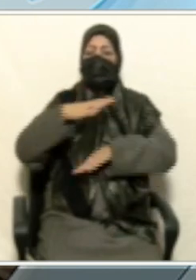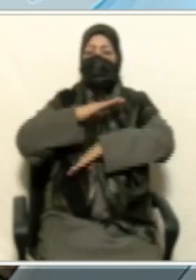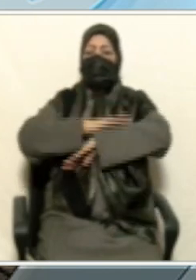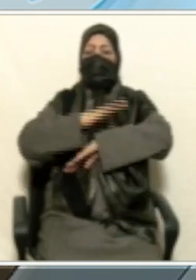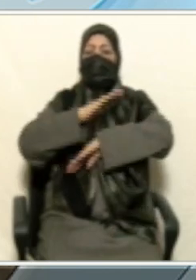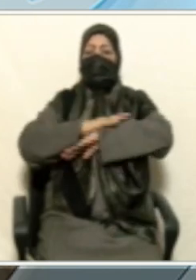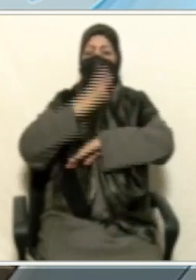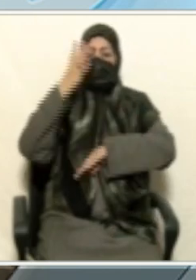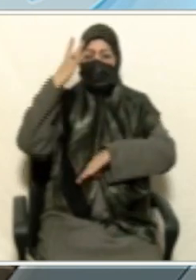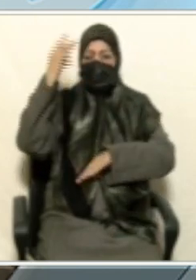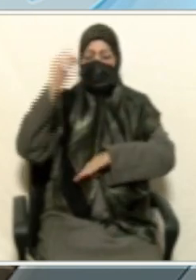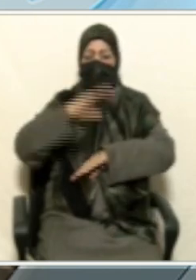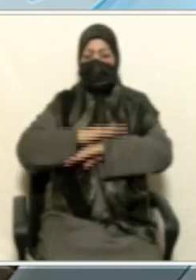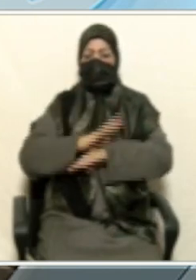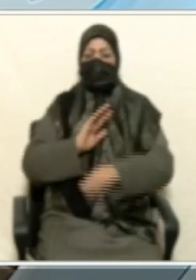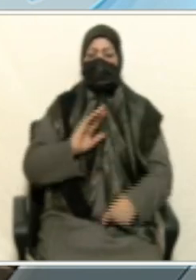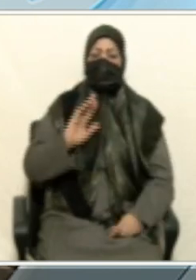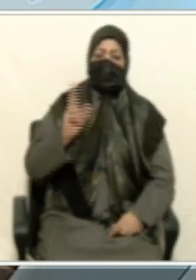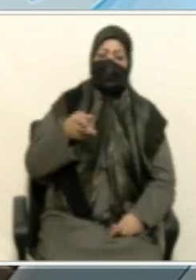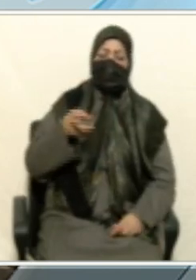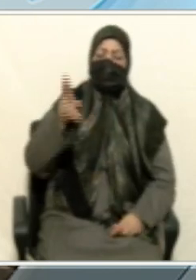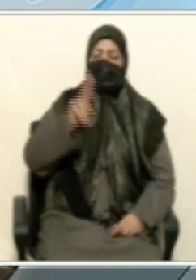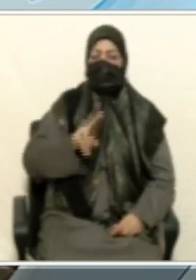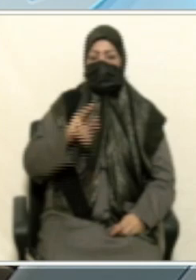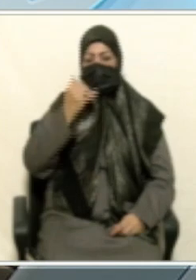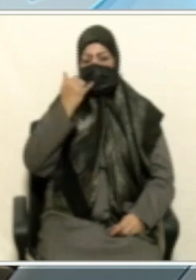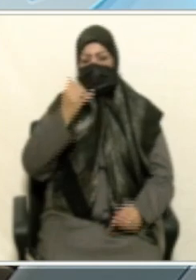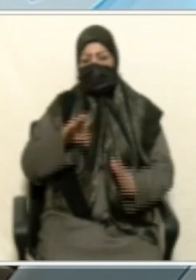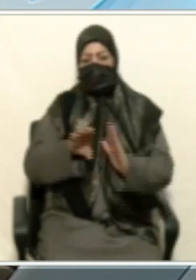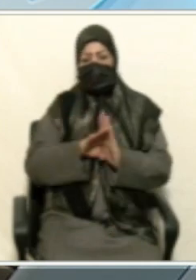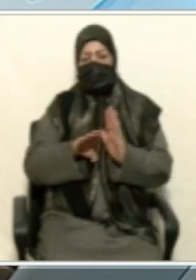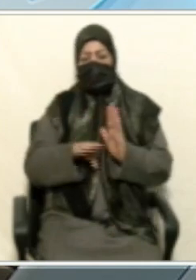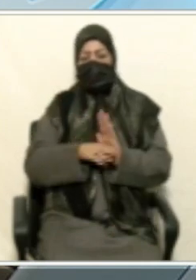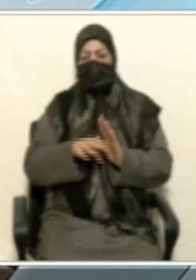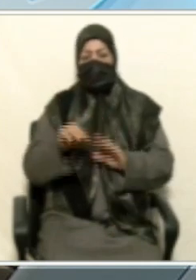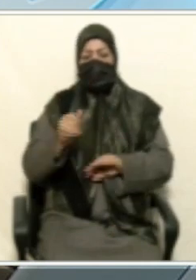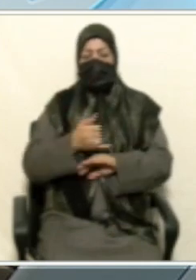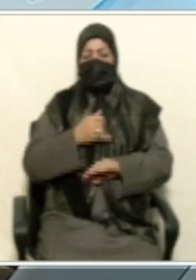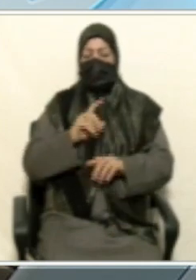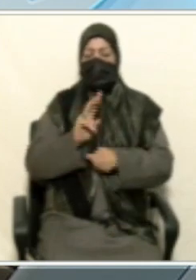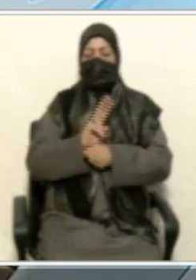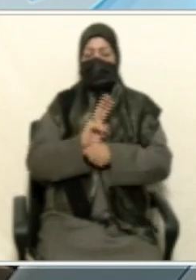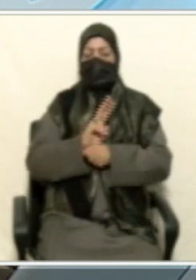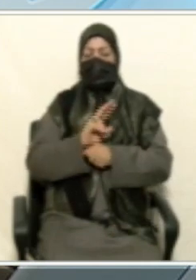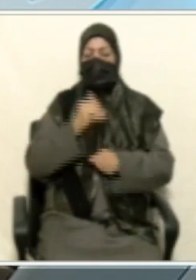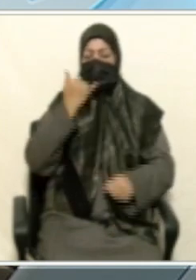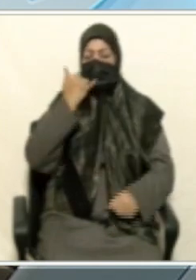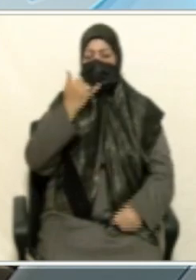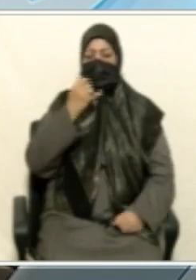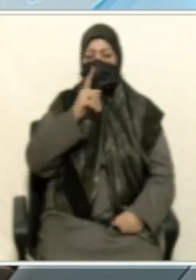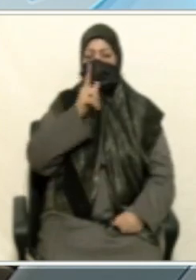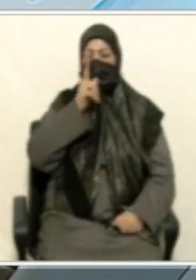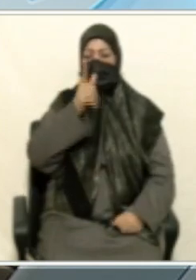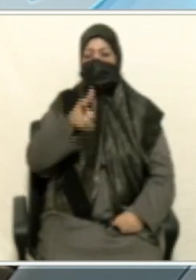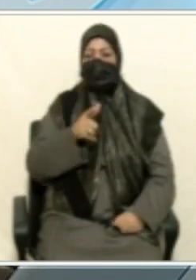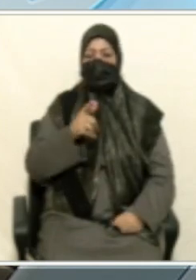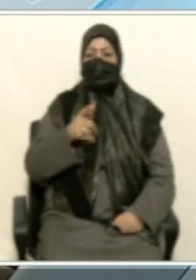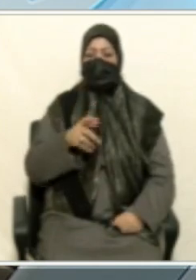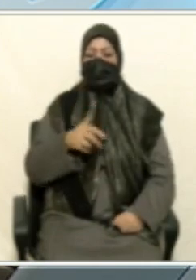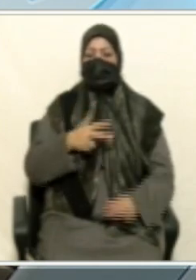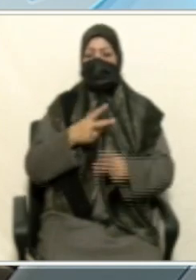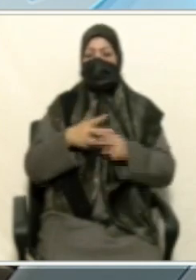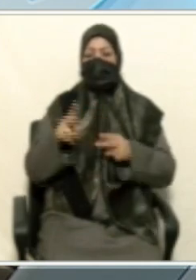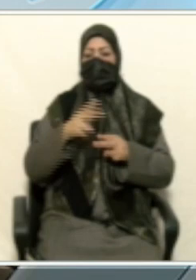وردت على البرنامج. الأخ مالك الغرياني يقول: أريد أن أستلف مبلغ من المال من وكيل